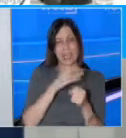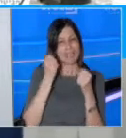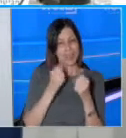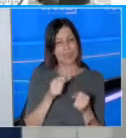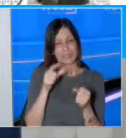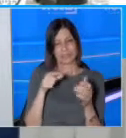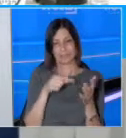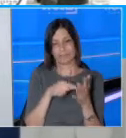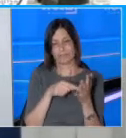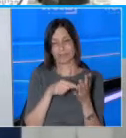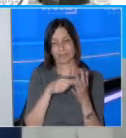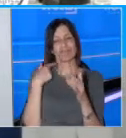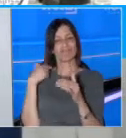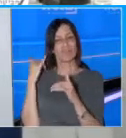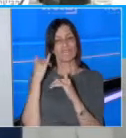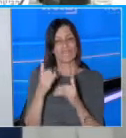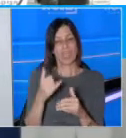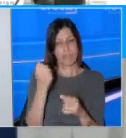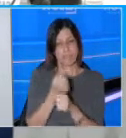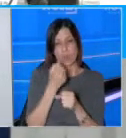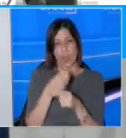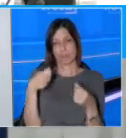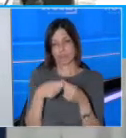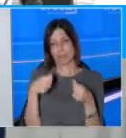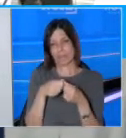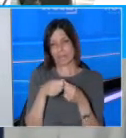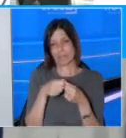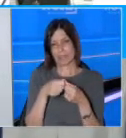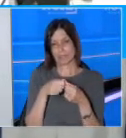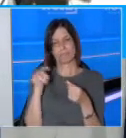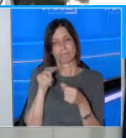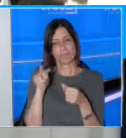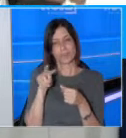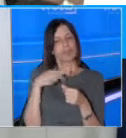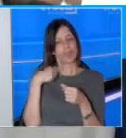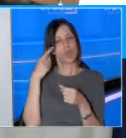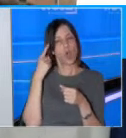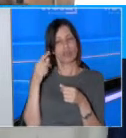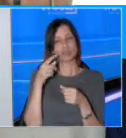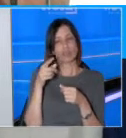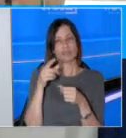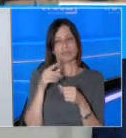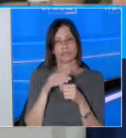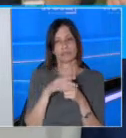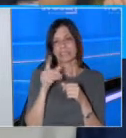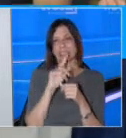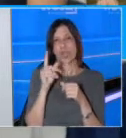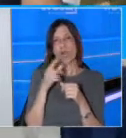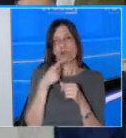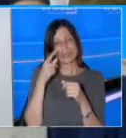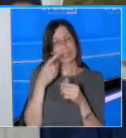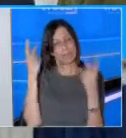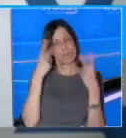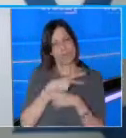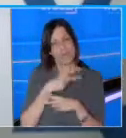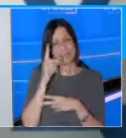זאת שהביאה את הפעולה המשותפת. אני חושב שזה, אין בזה רבותא, זה דבר מובן מאליו שכך